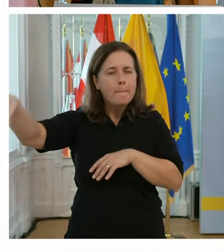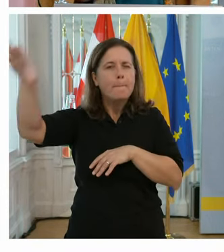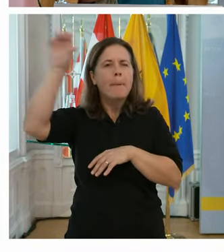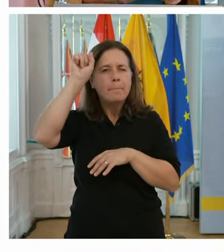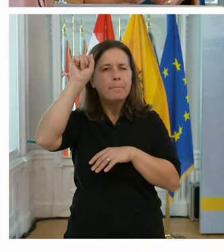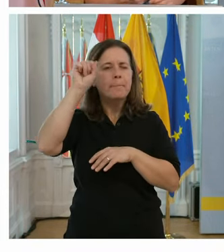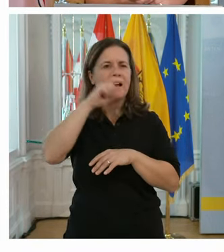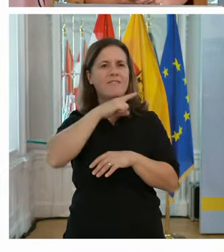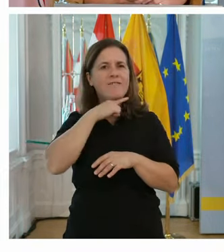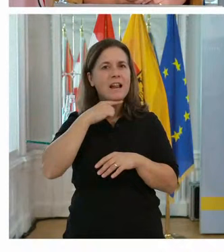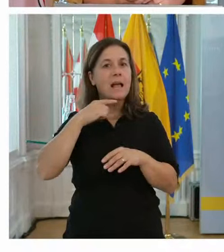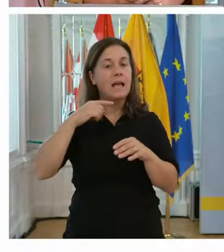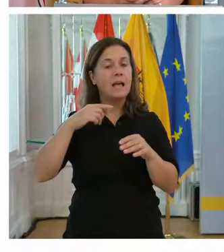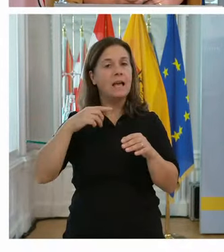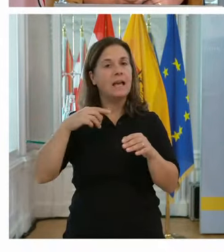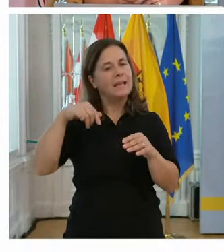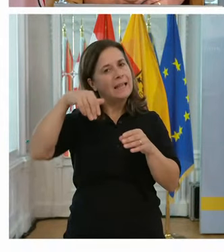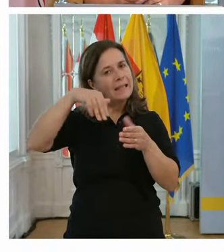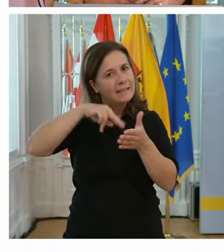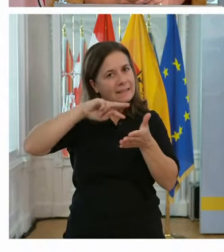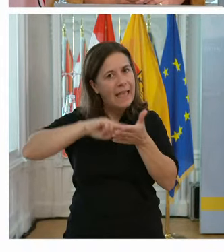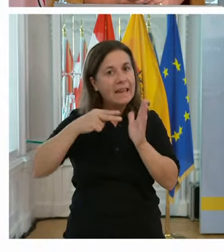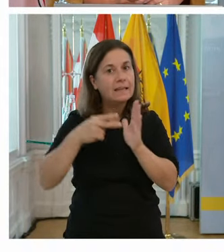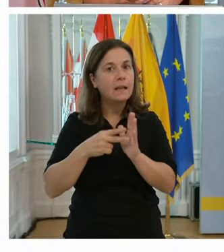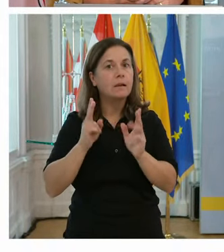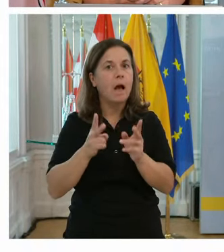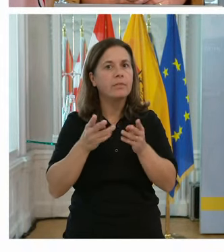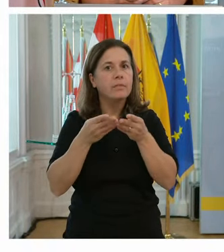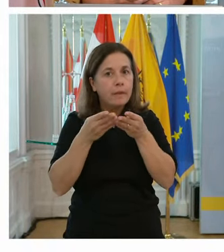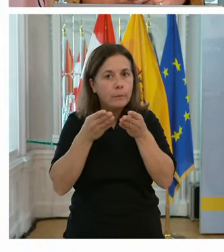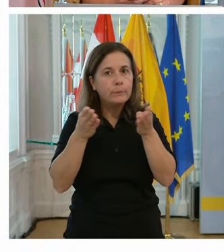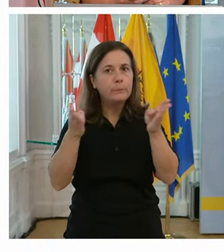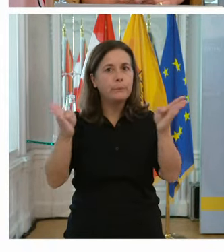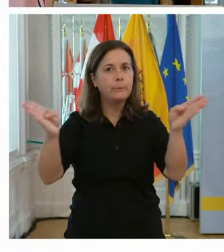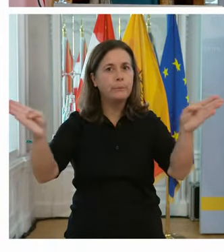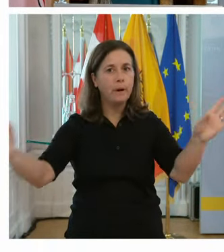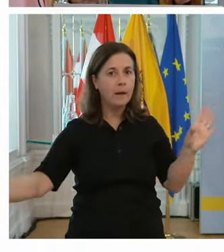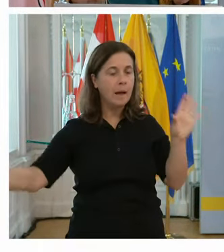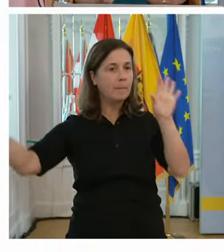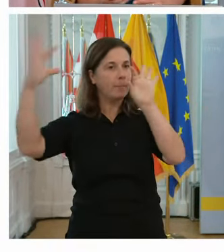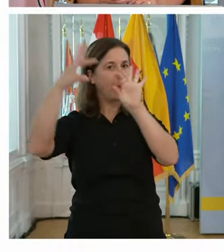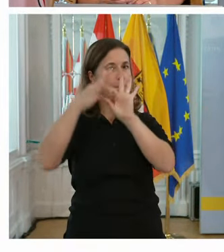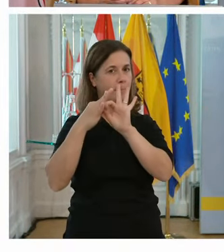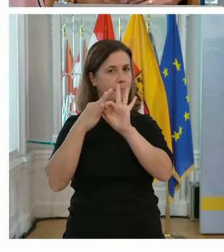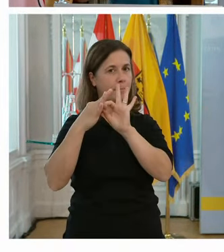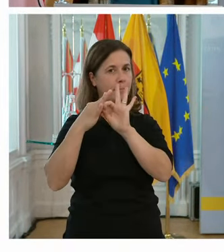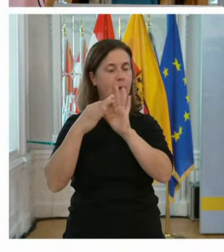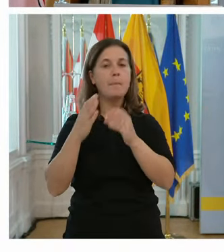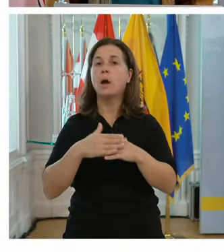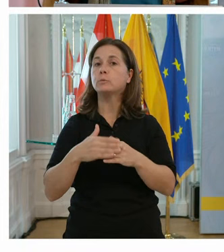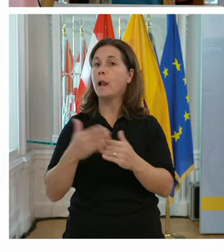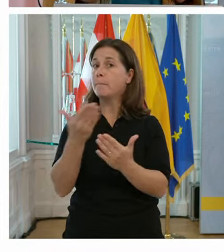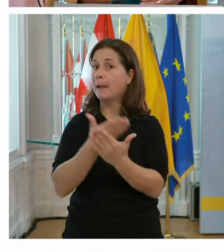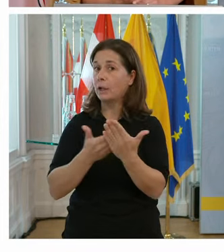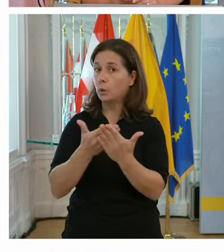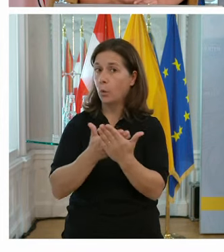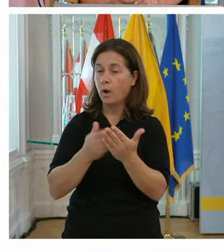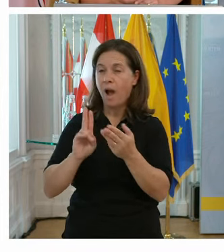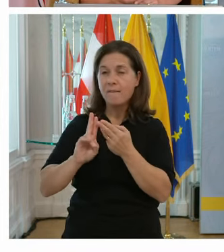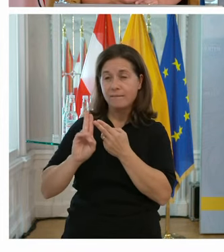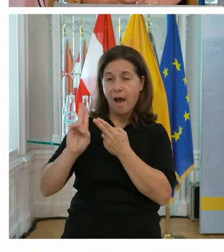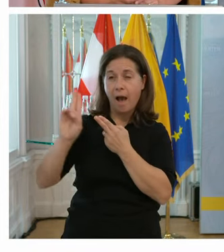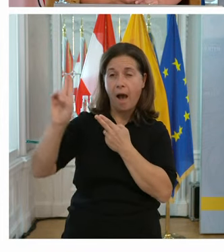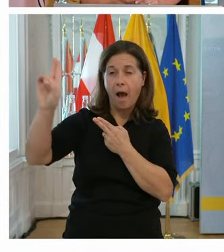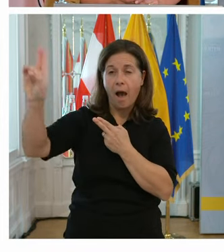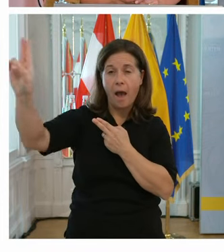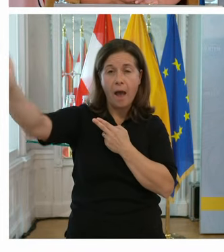viel Technologie hier ermöglicht und erschließt. Bildung in Regionen, wo man nicht so